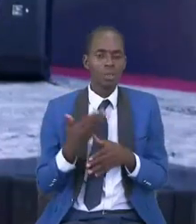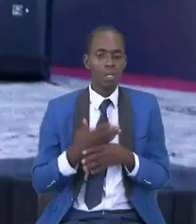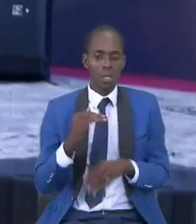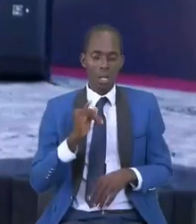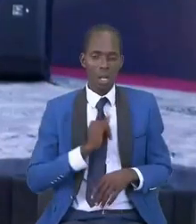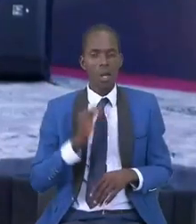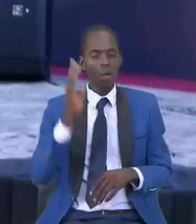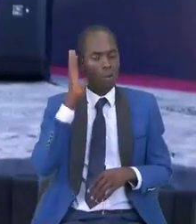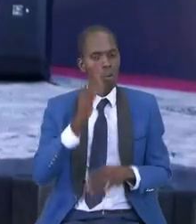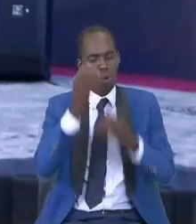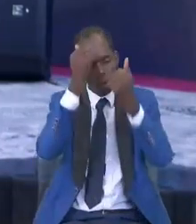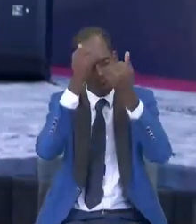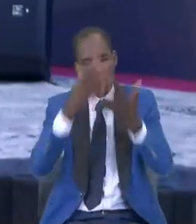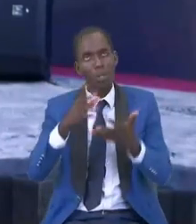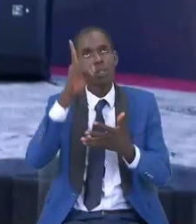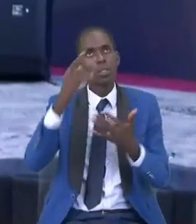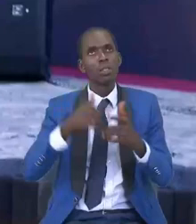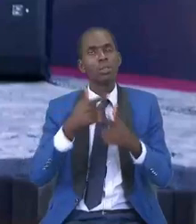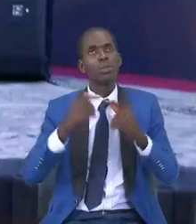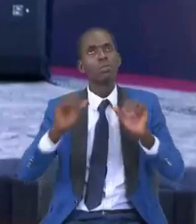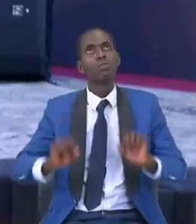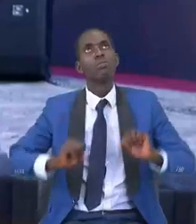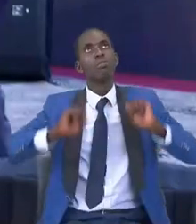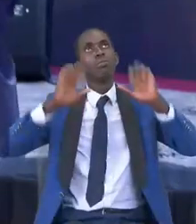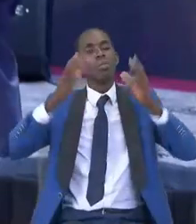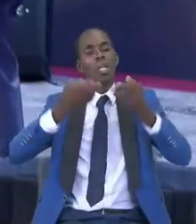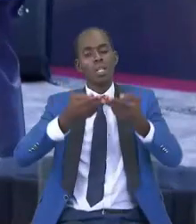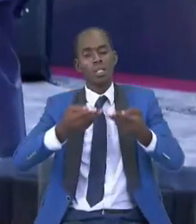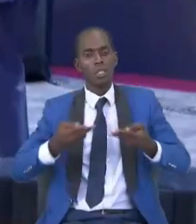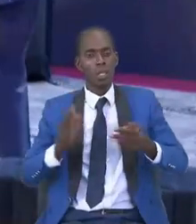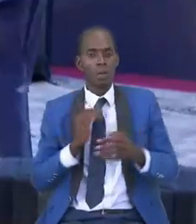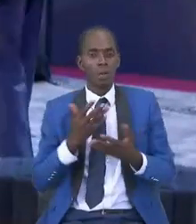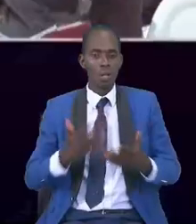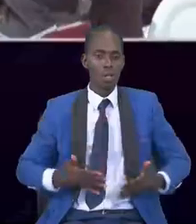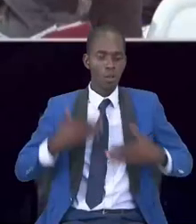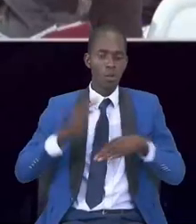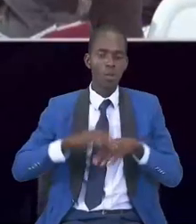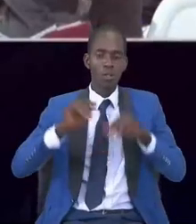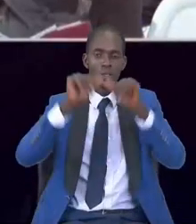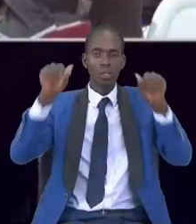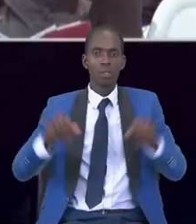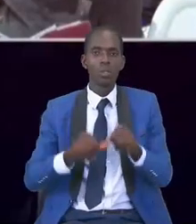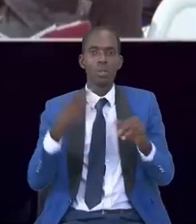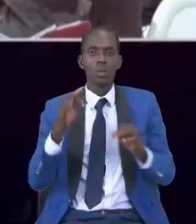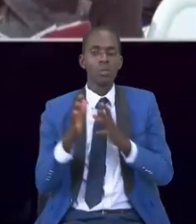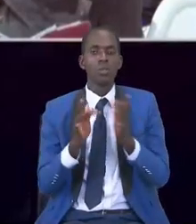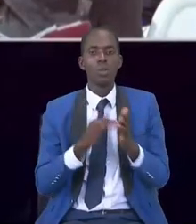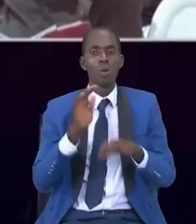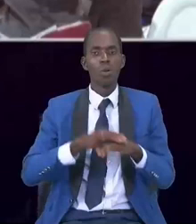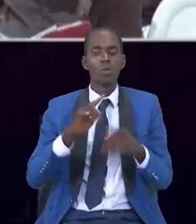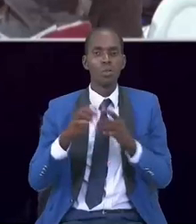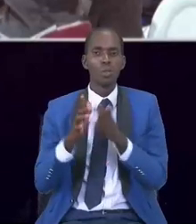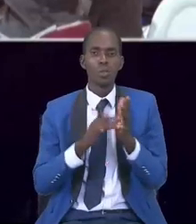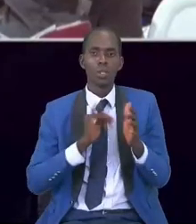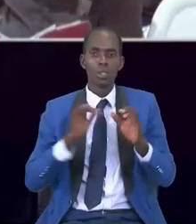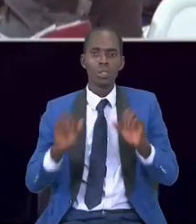nous nous abandonnons sur l'autel du Seigneur. À Jésus, j'abandonne. Tout à lui, je donne